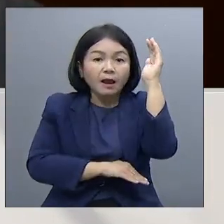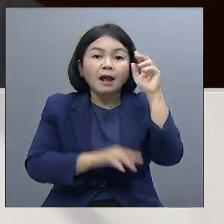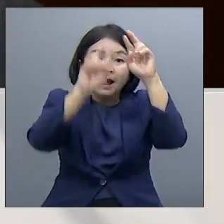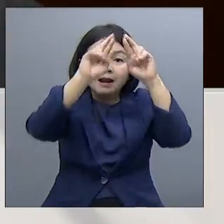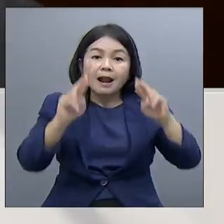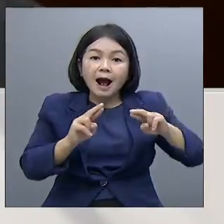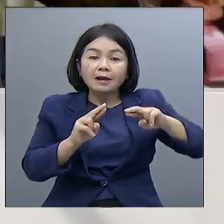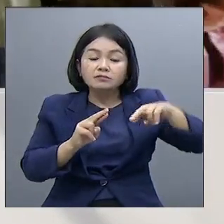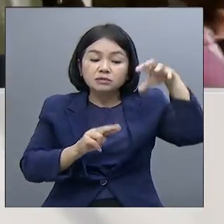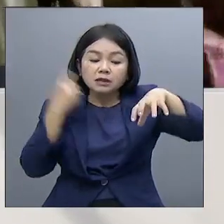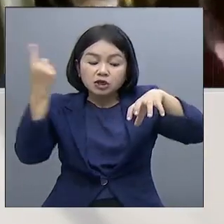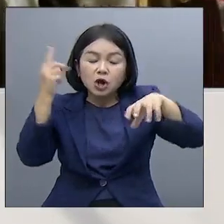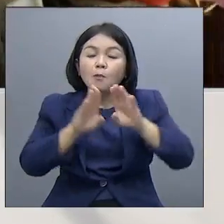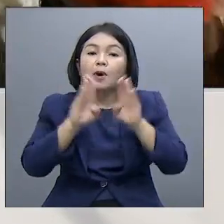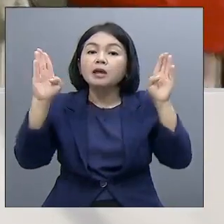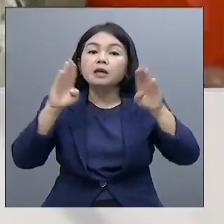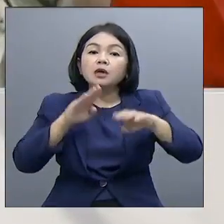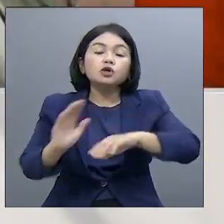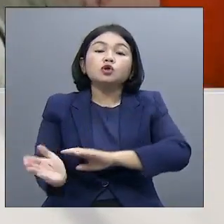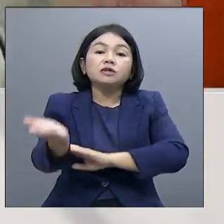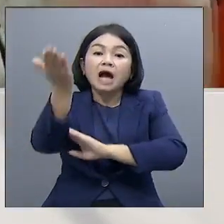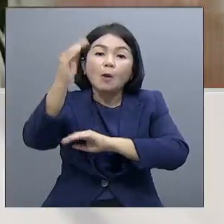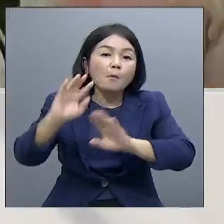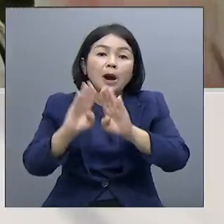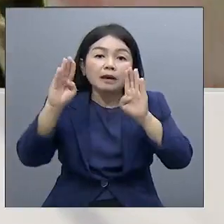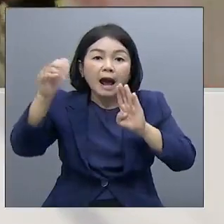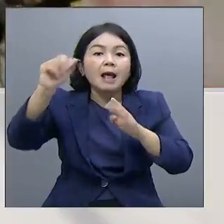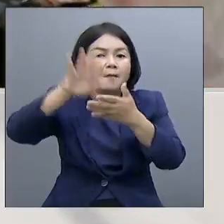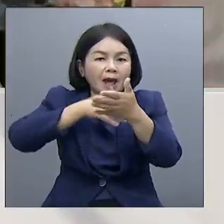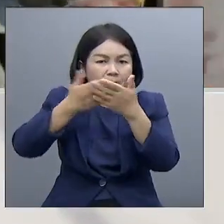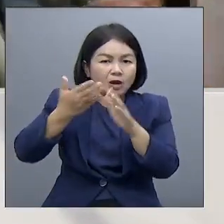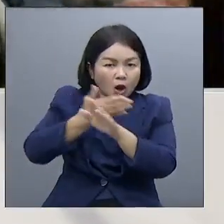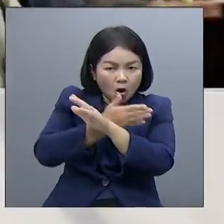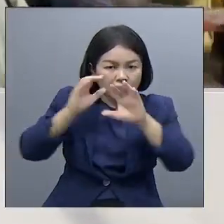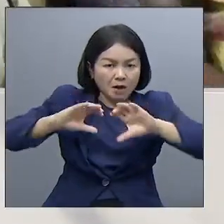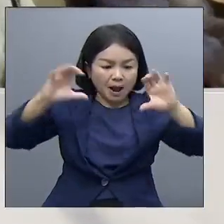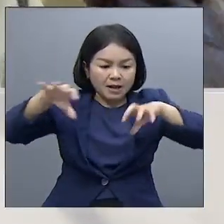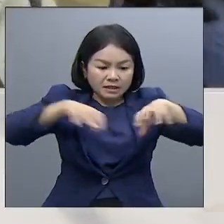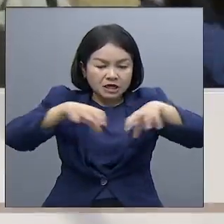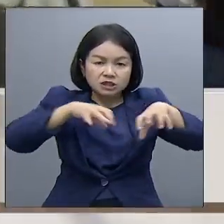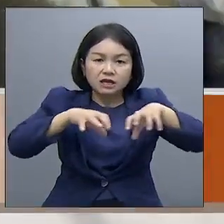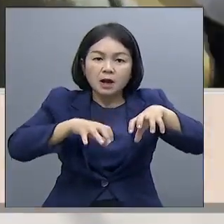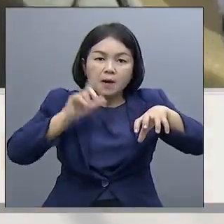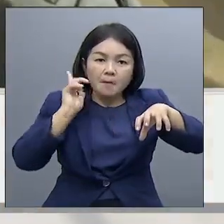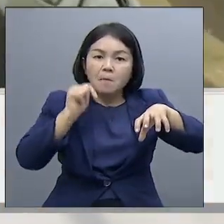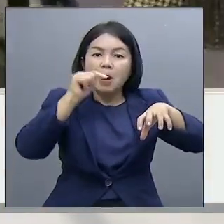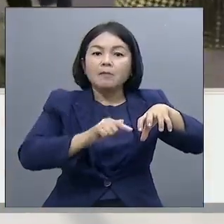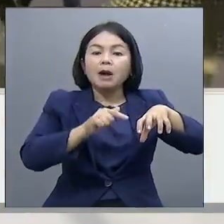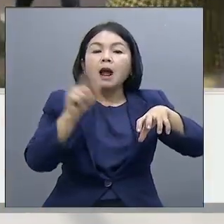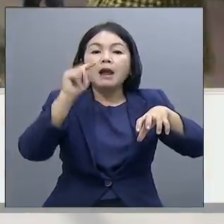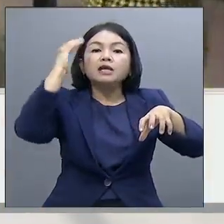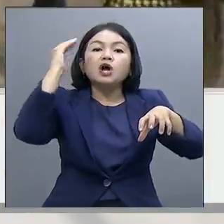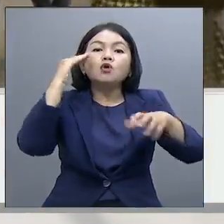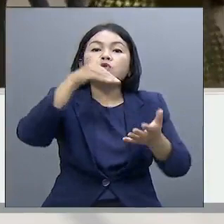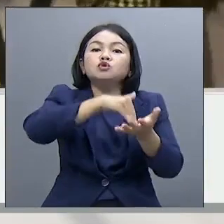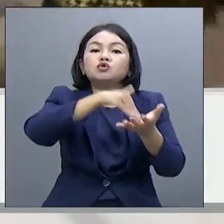ถึงเช้ามานานแล้วนะครับและรัฐบาลเองเขาก็วางแผนจัดโซนนิ่งเฉพาะเมืองหลวงอย่างกรุงโซเท่านั้นและมีการ